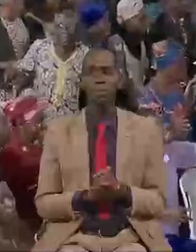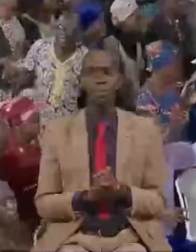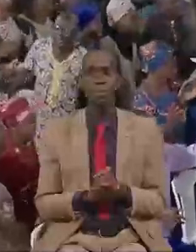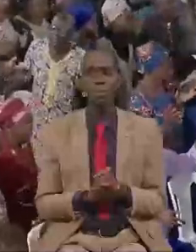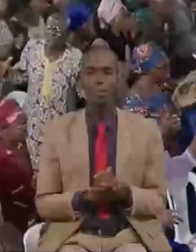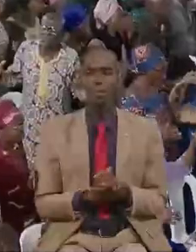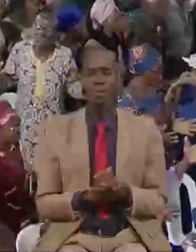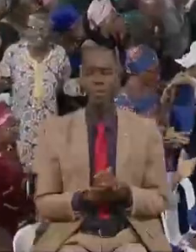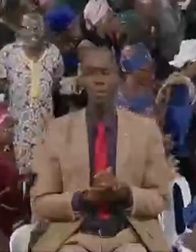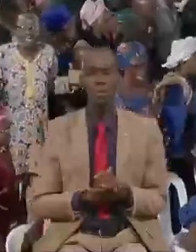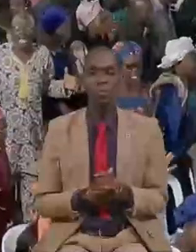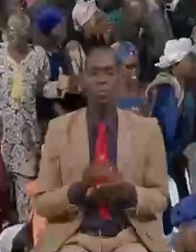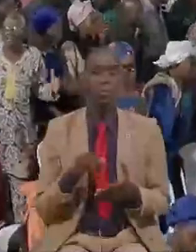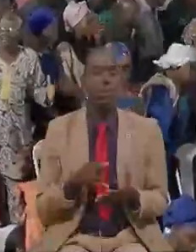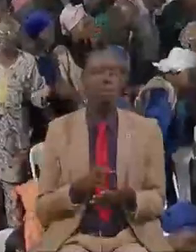Découvre l'objectif